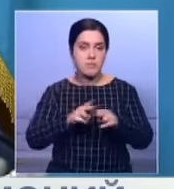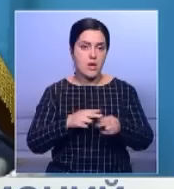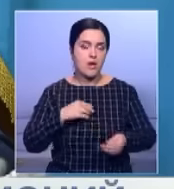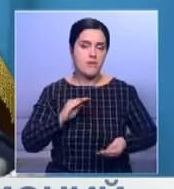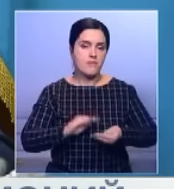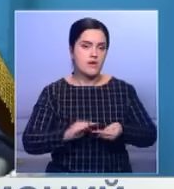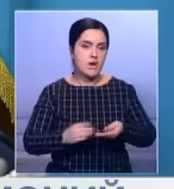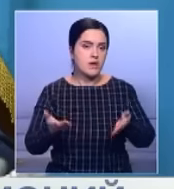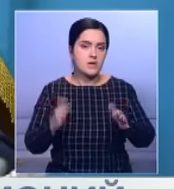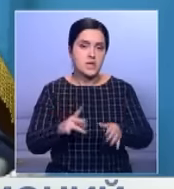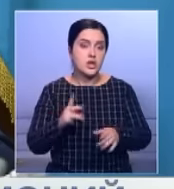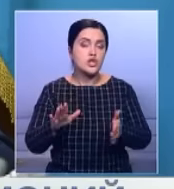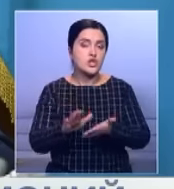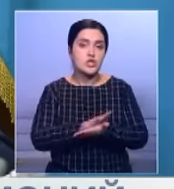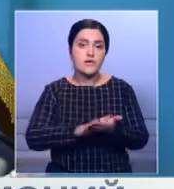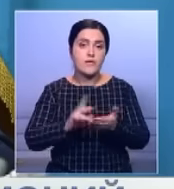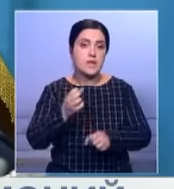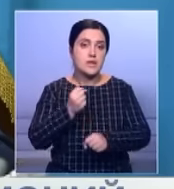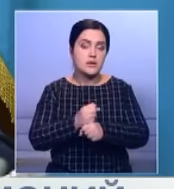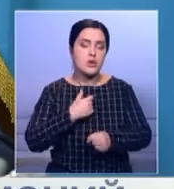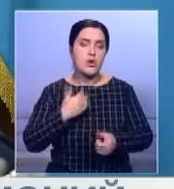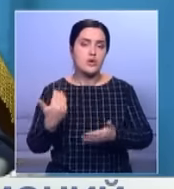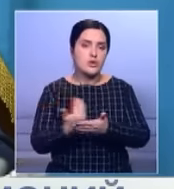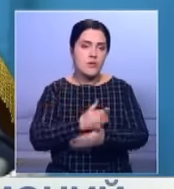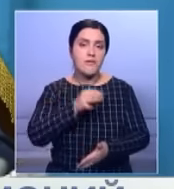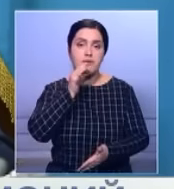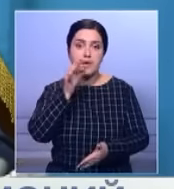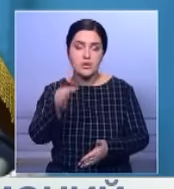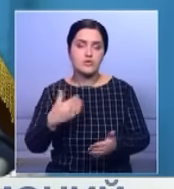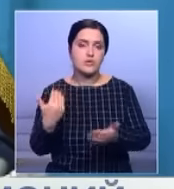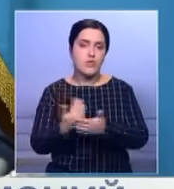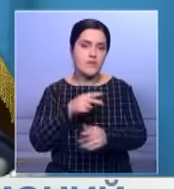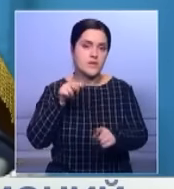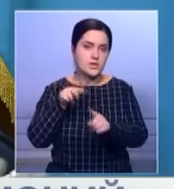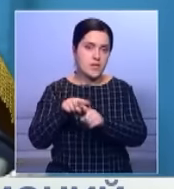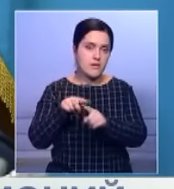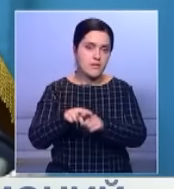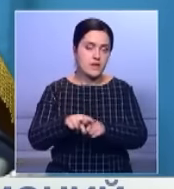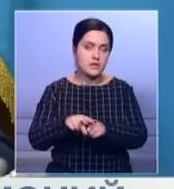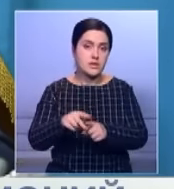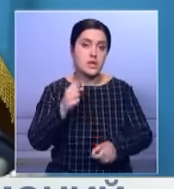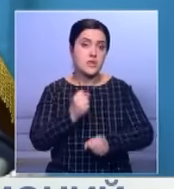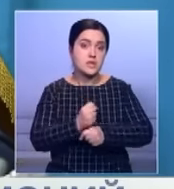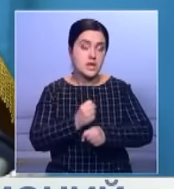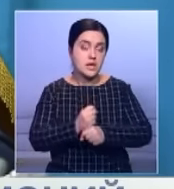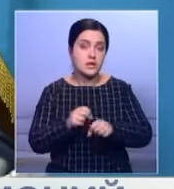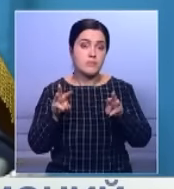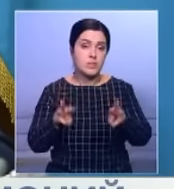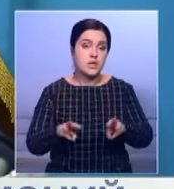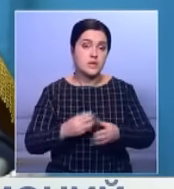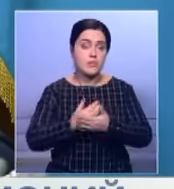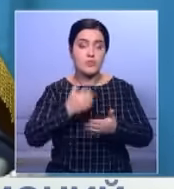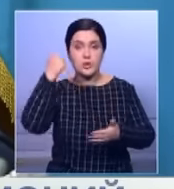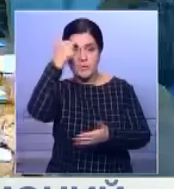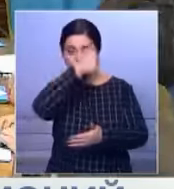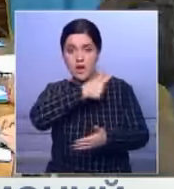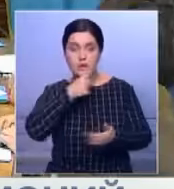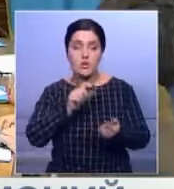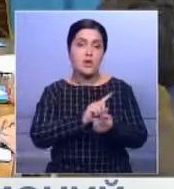остается. Приходится снова говорить и снова заставлять делать. Правительство в прошлом году реорганизацию